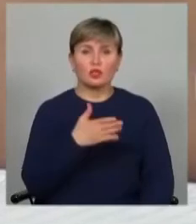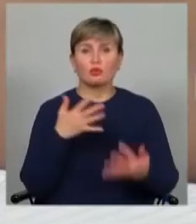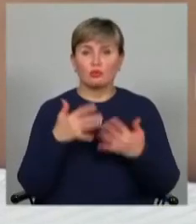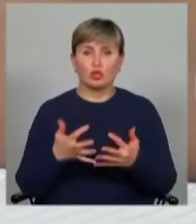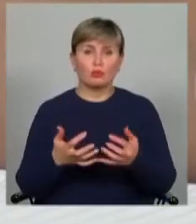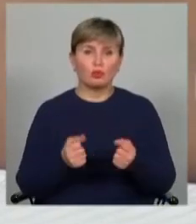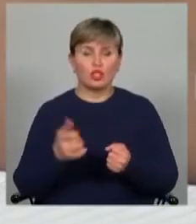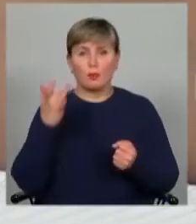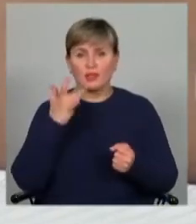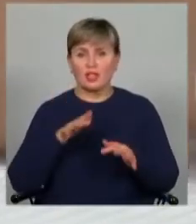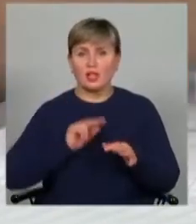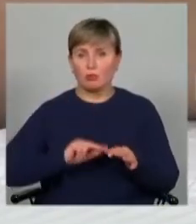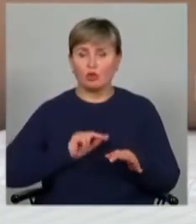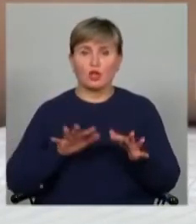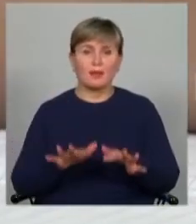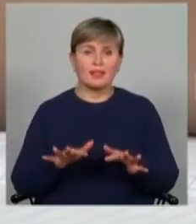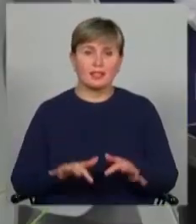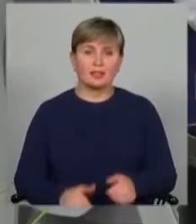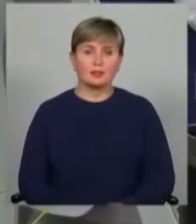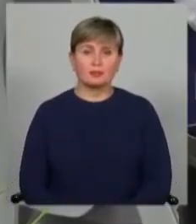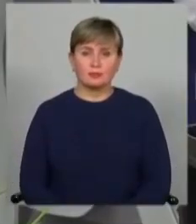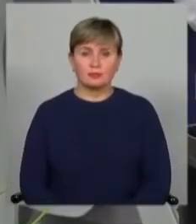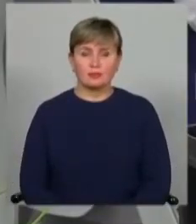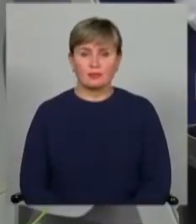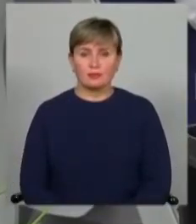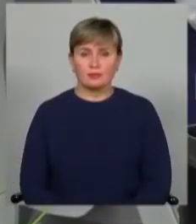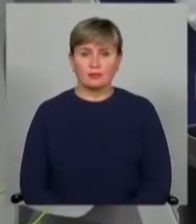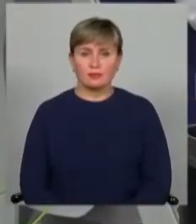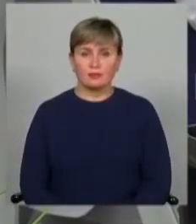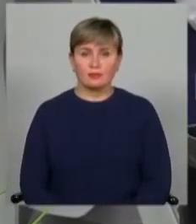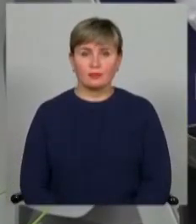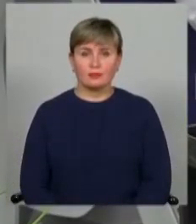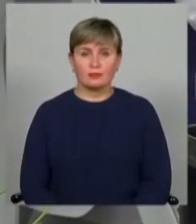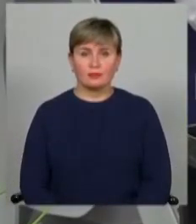получили постоянное рабочее место. Рустам Аралбаев, Мурат Тайжанов, телеканал Алматы.